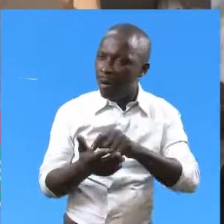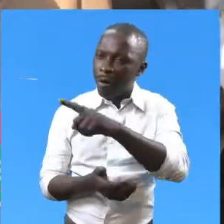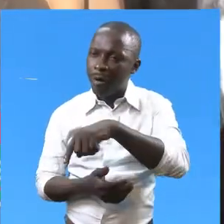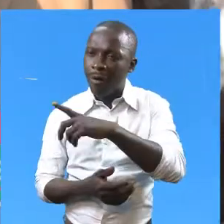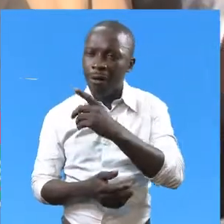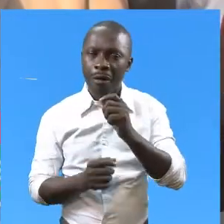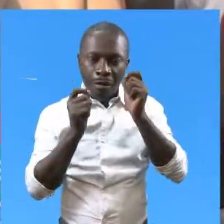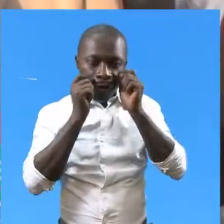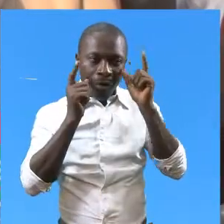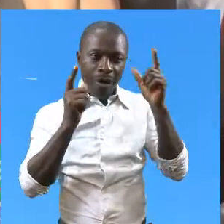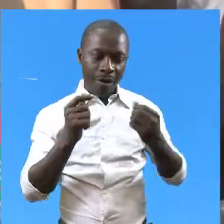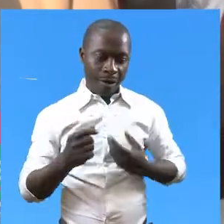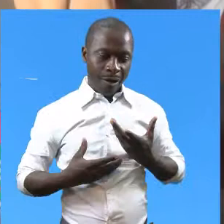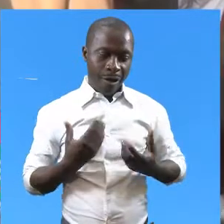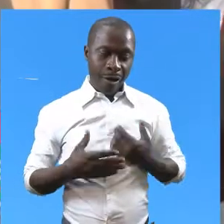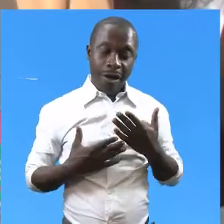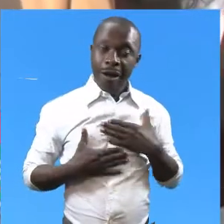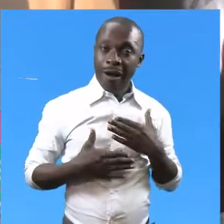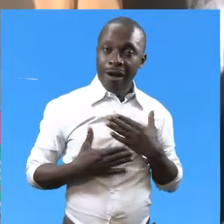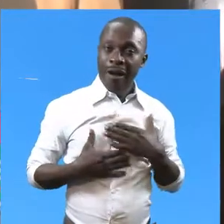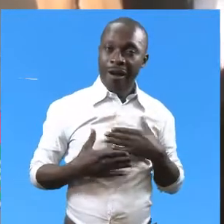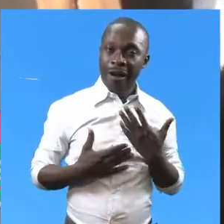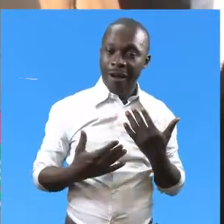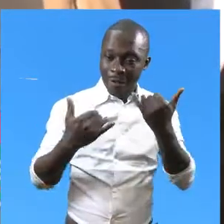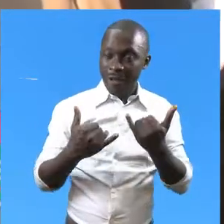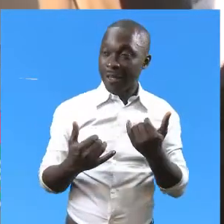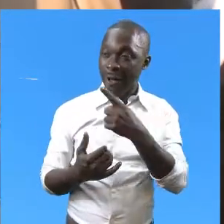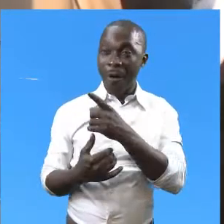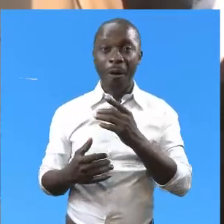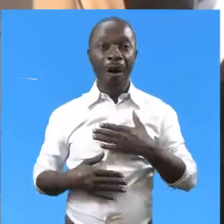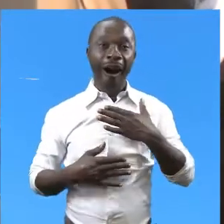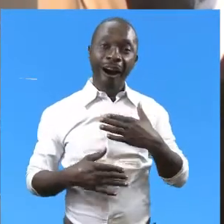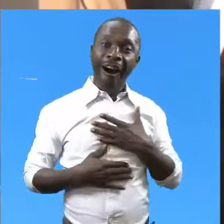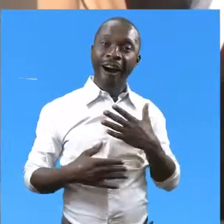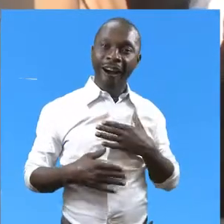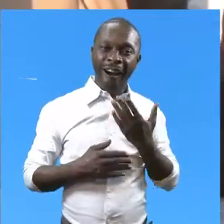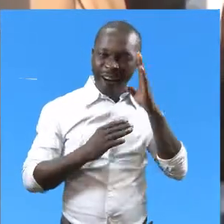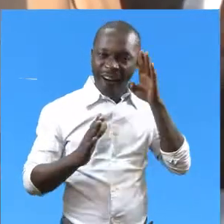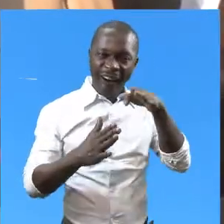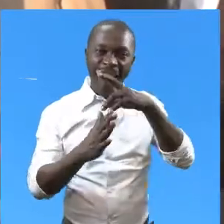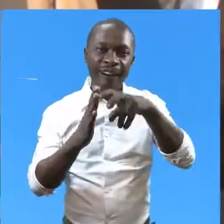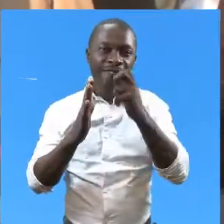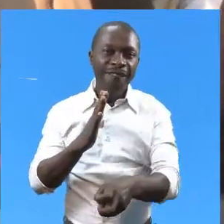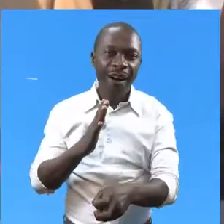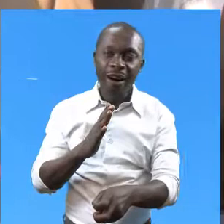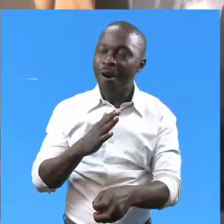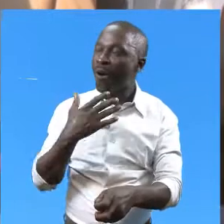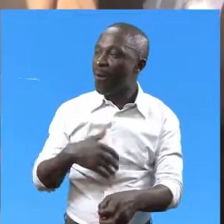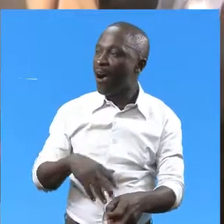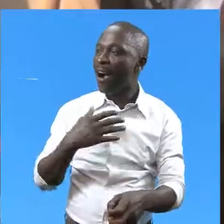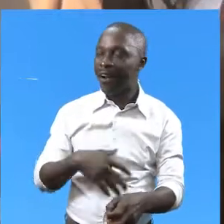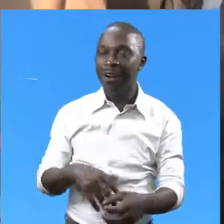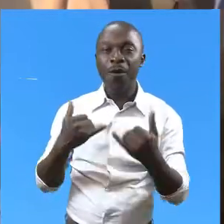cette opération a créé en eux beaucoup d'optimisme et de l'espoir. Et je crois